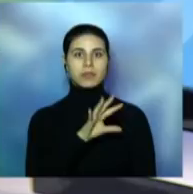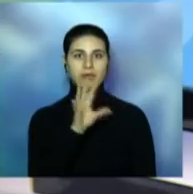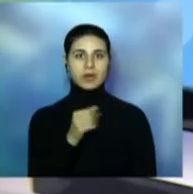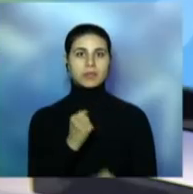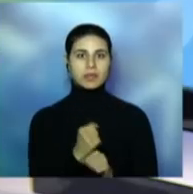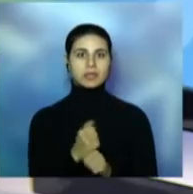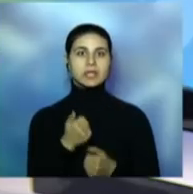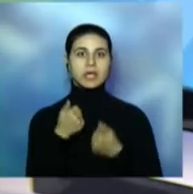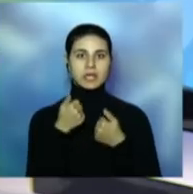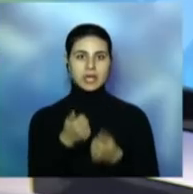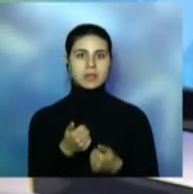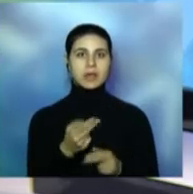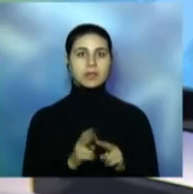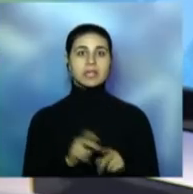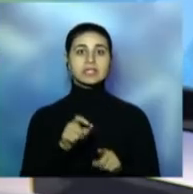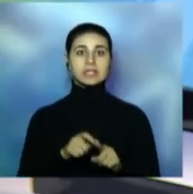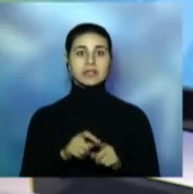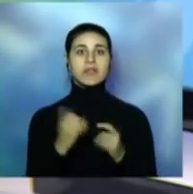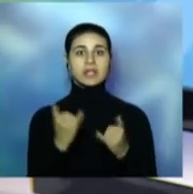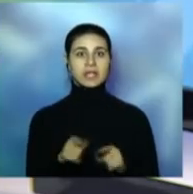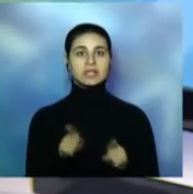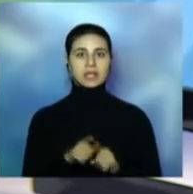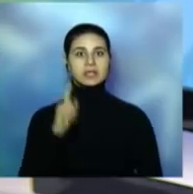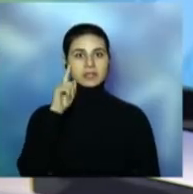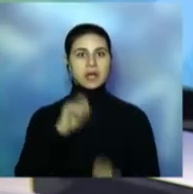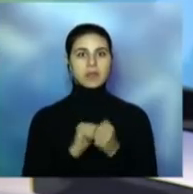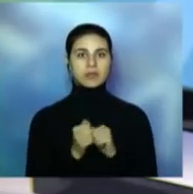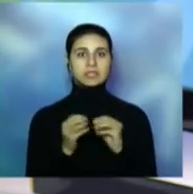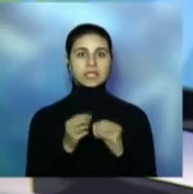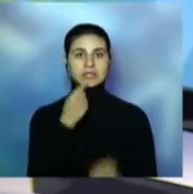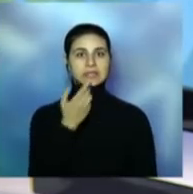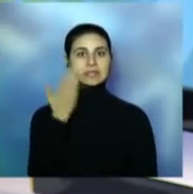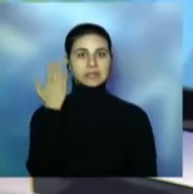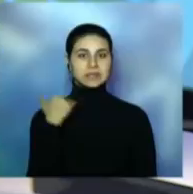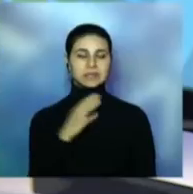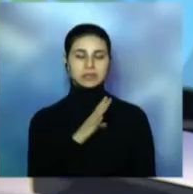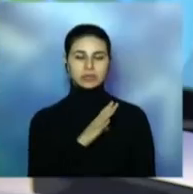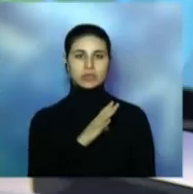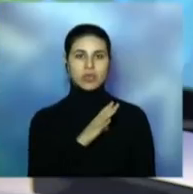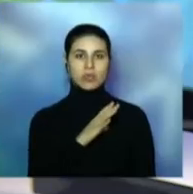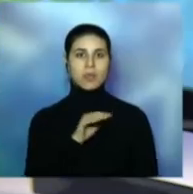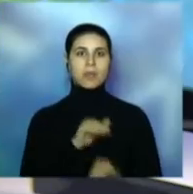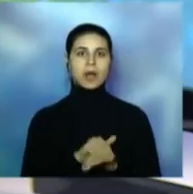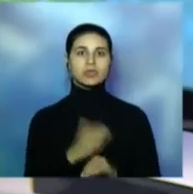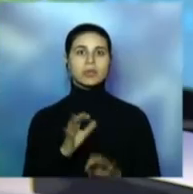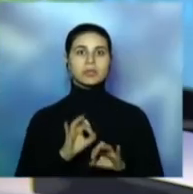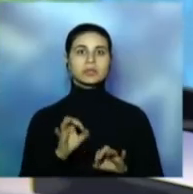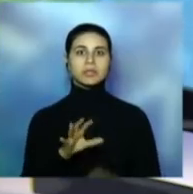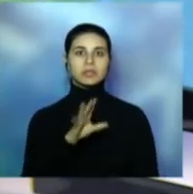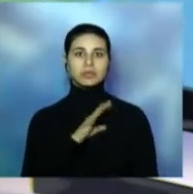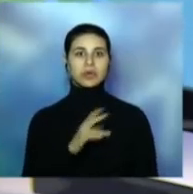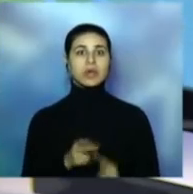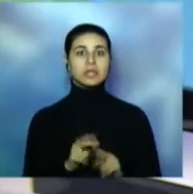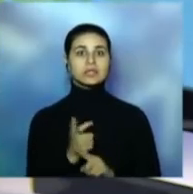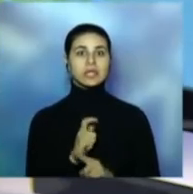პუბლიკა გეხმარებაო და აი ეს ფრაზა დღესაც მახსოვს არა და მგონი 10 წლის წინ იყო ფაქტი რომელზეც მოგითხრობთ და აი